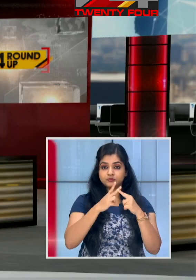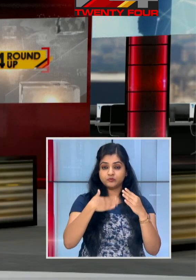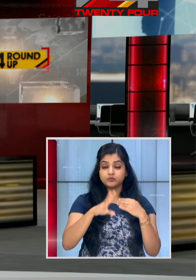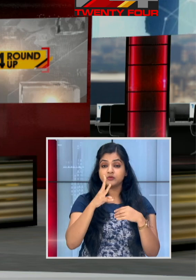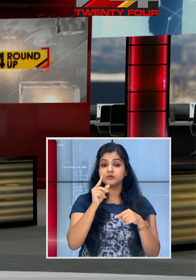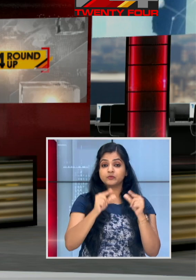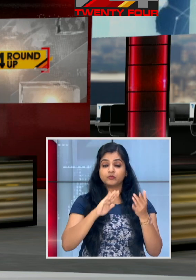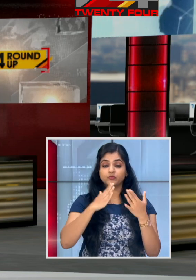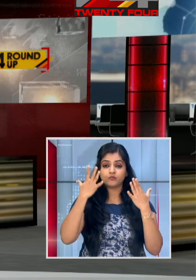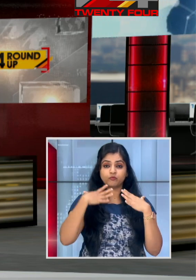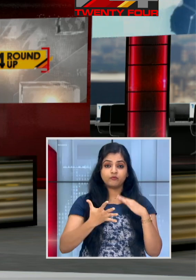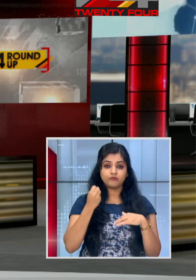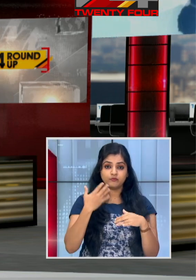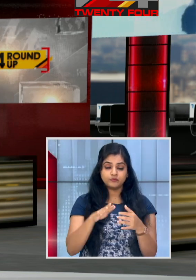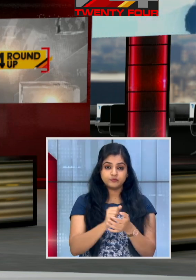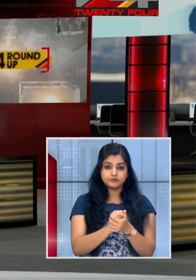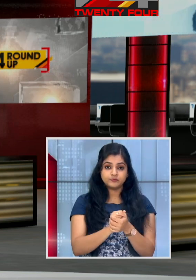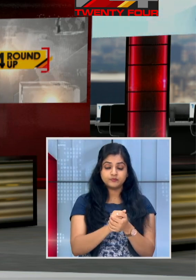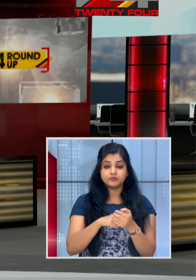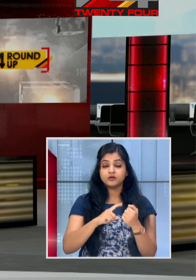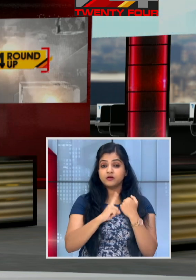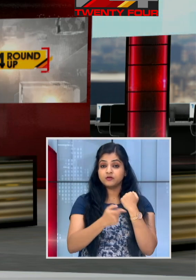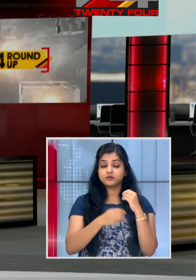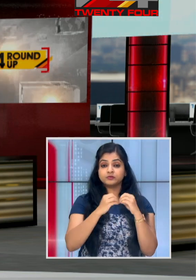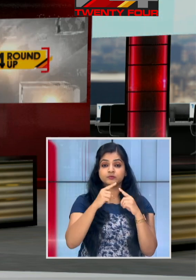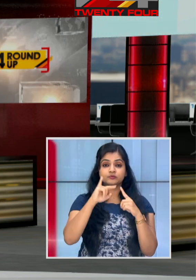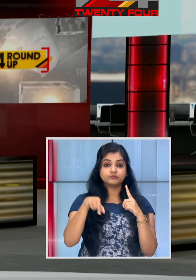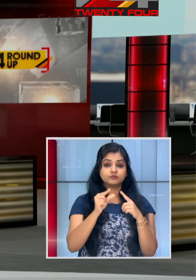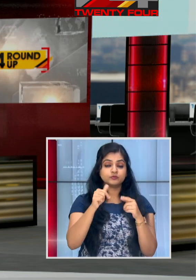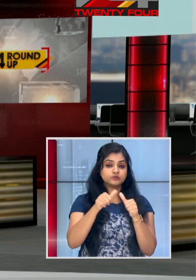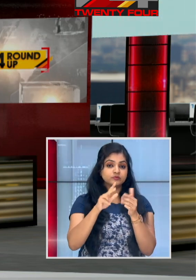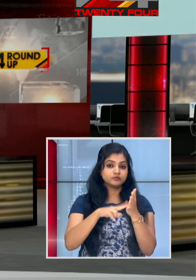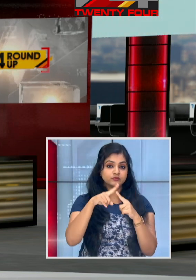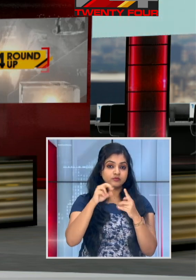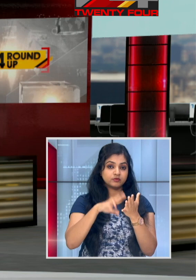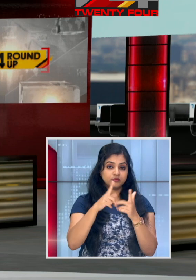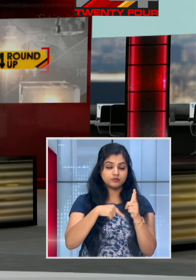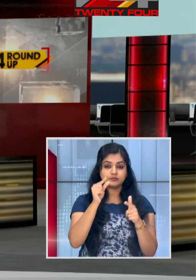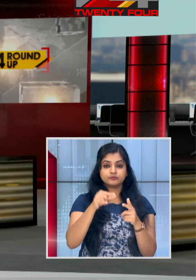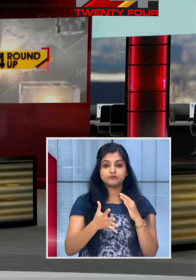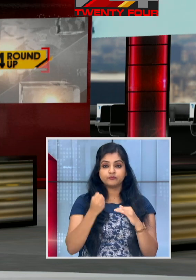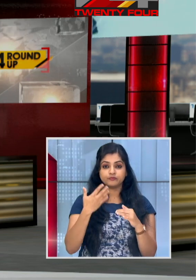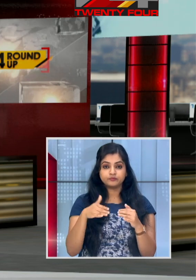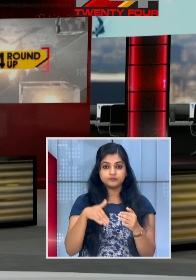മൂന്ന് പേരുടെ മൃതദേഹം കണ്ടെത്തിയിട്ടുണ്ട്. ഇപ്പോൾ ഏറ്റവും ഒടുവിൽ ബിജു ആന്റണി എന്ന പുതുക്കുറിച്ചി സ്വദേശിയുടെ മൃതദേഹമാണ് കണ്ടെത്തിയിരിക്കുന്നത്.